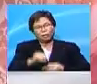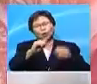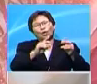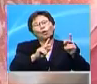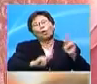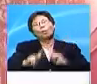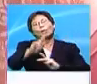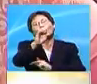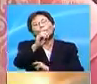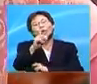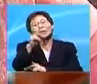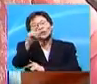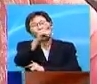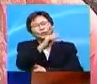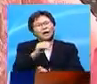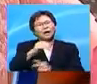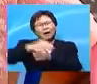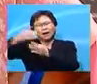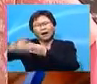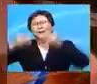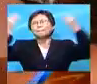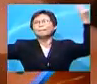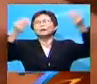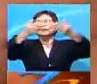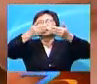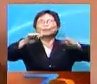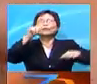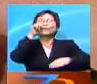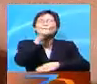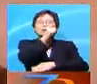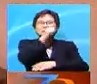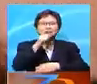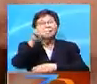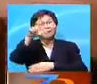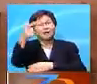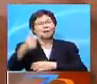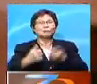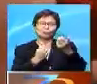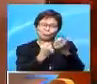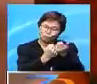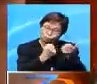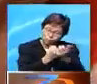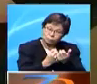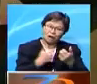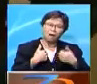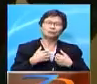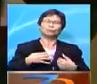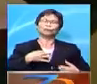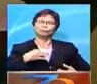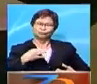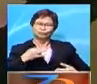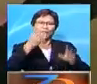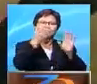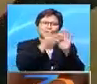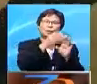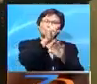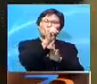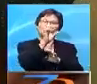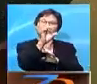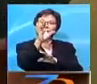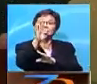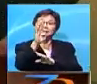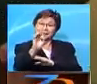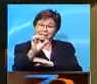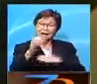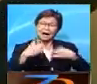upaya serta diakhiri dengan Majlis berbuka puasa selain menjadi penaja sukarelawan bank OCBC terus